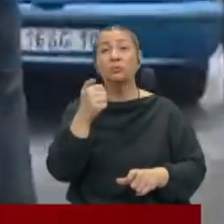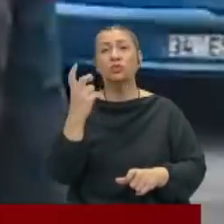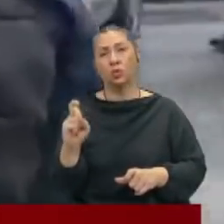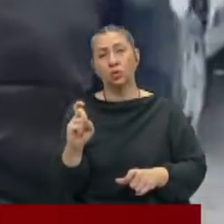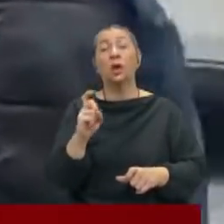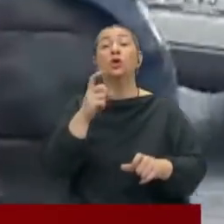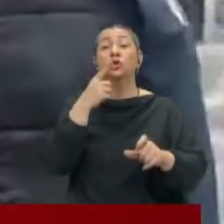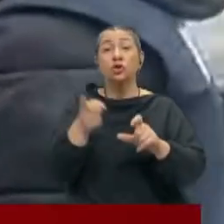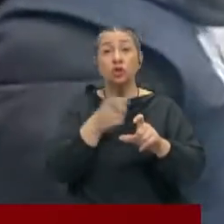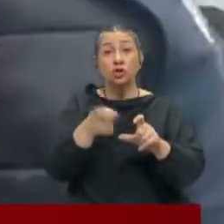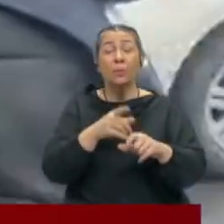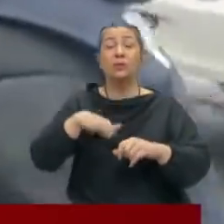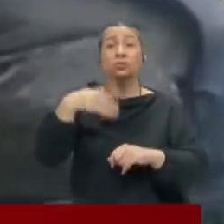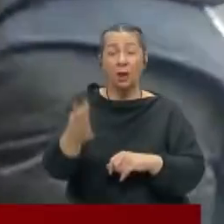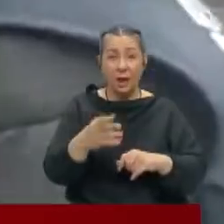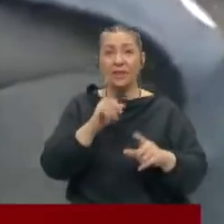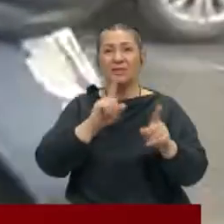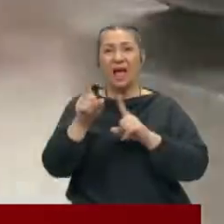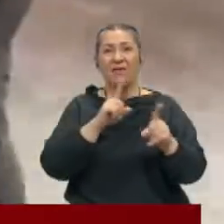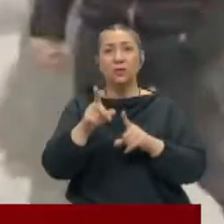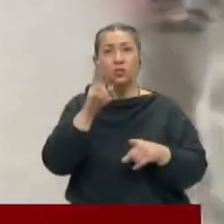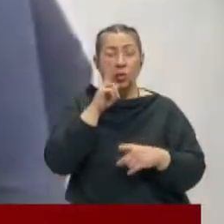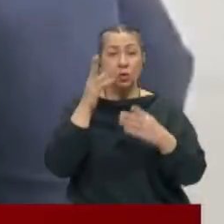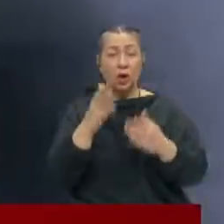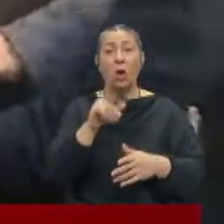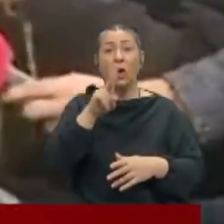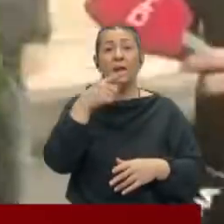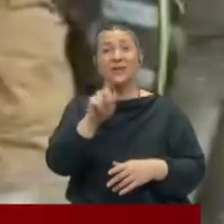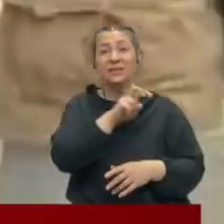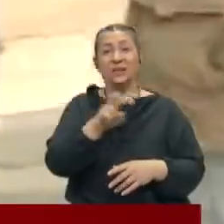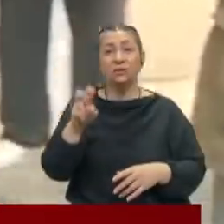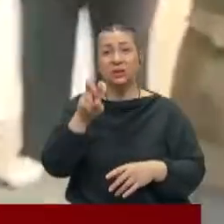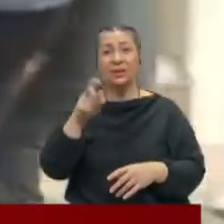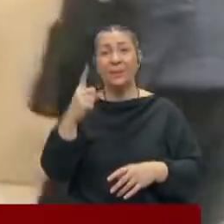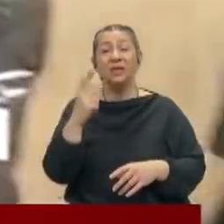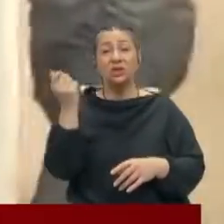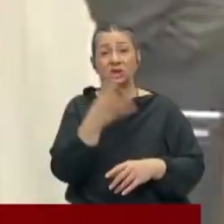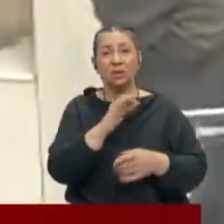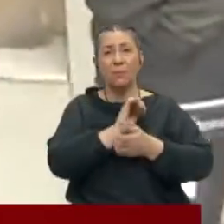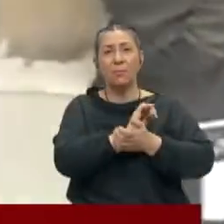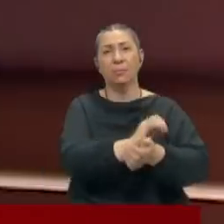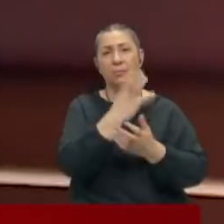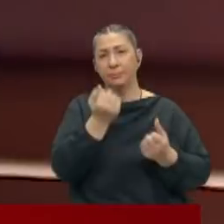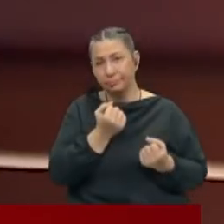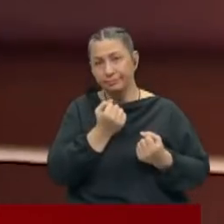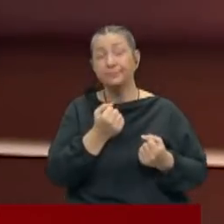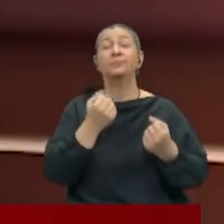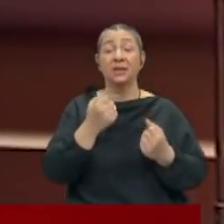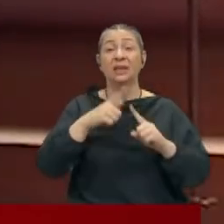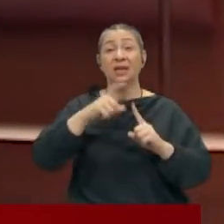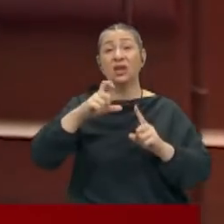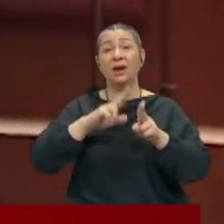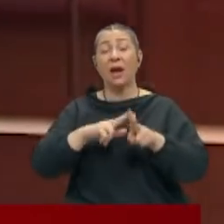160.169. Soruşturmalar sonrasında görülen davaların sonundaysa 12.881 kişi mahkumiyet cezası almış.